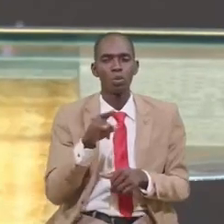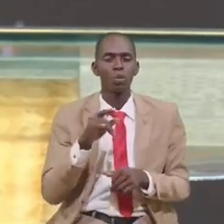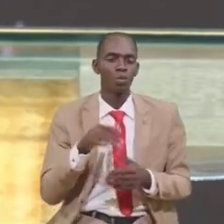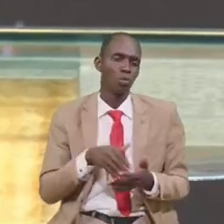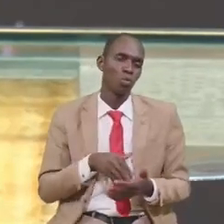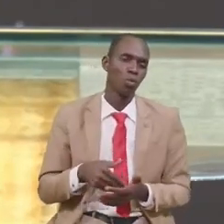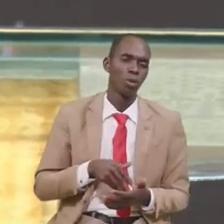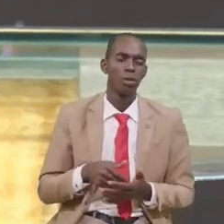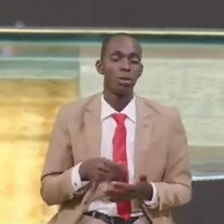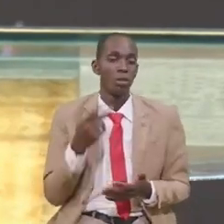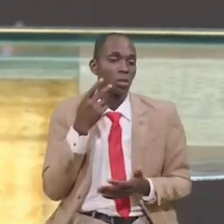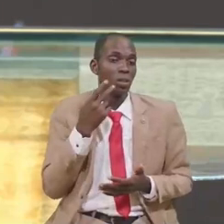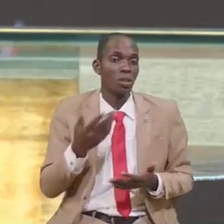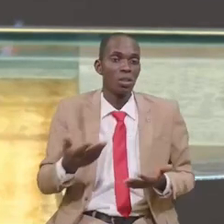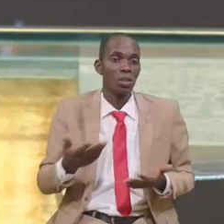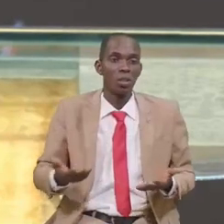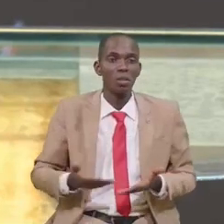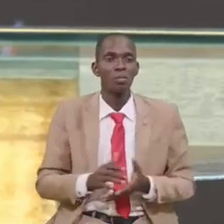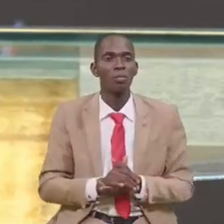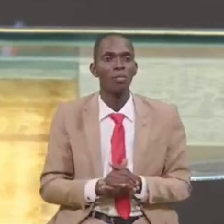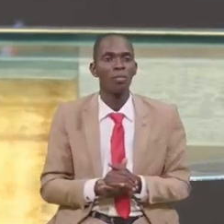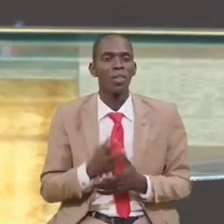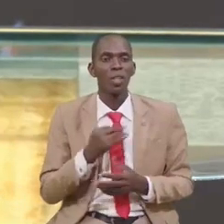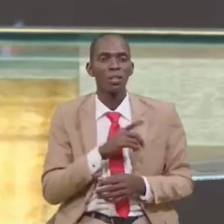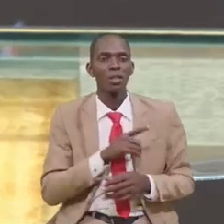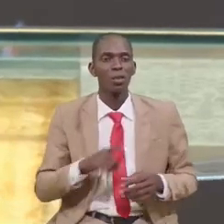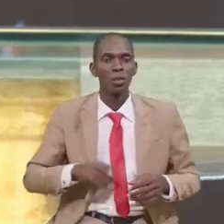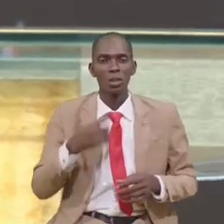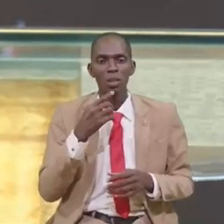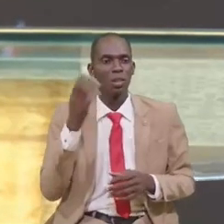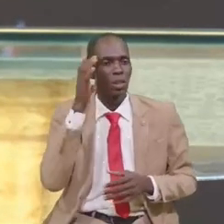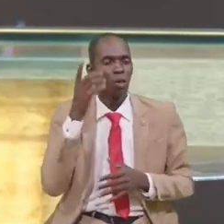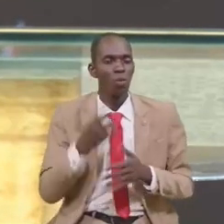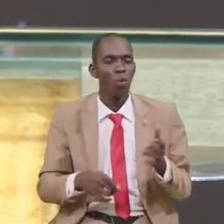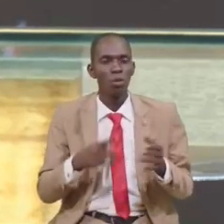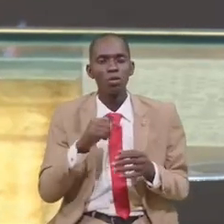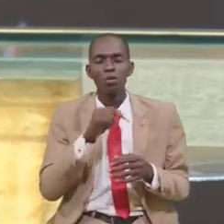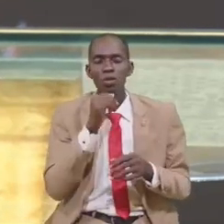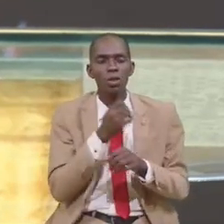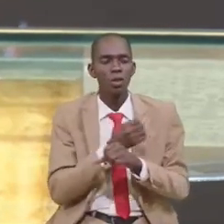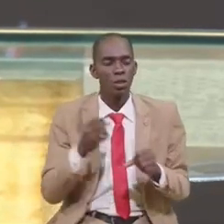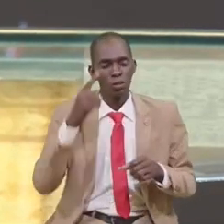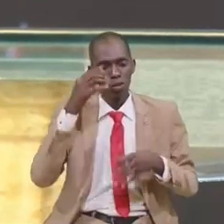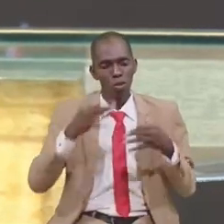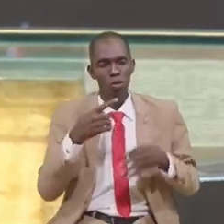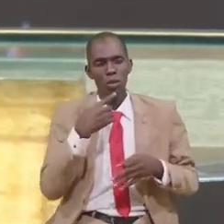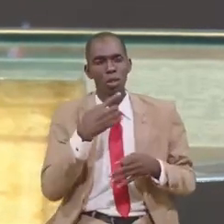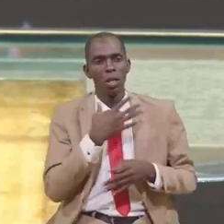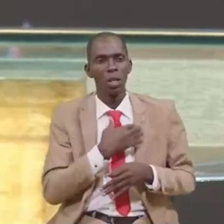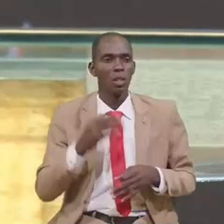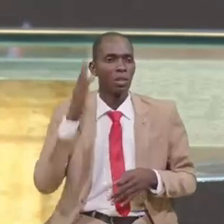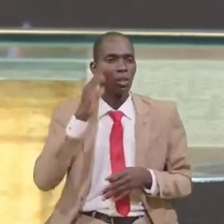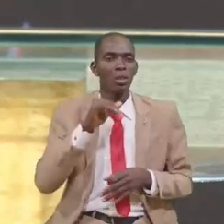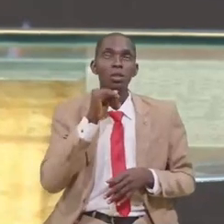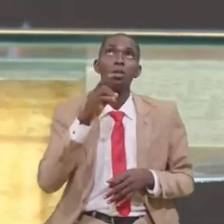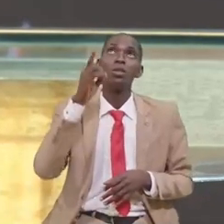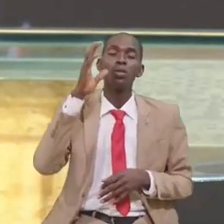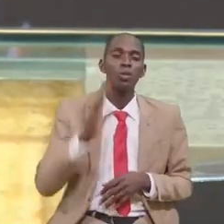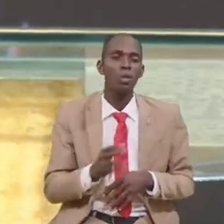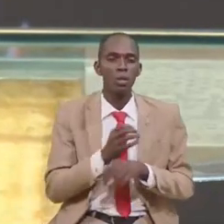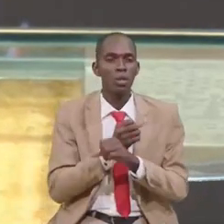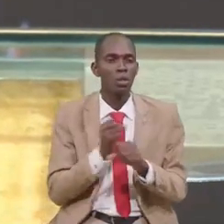vous pouvez, vous allez l'importuner. Et le Seigneur ajouta, entendez ce que dit le juge inique. Et Dieu